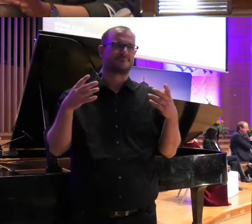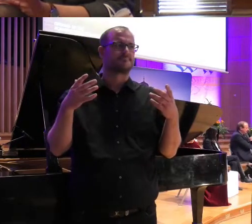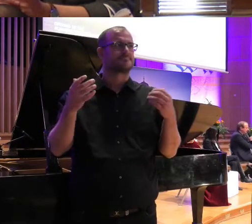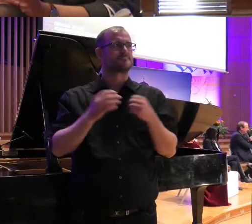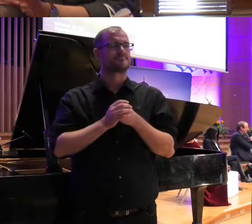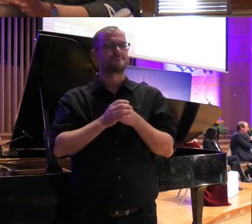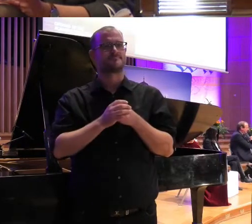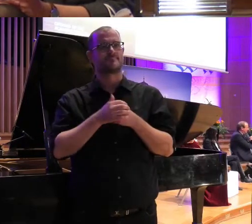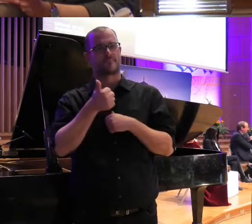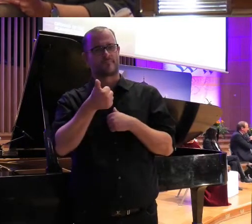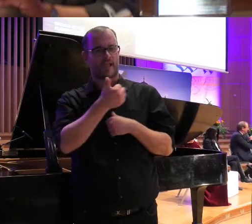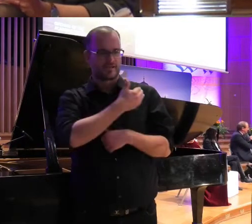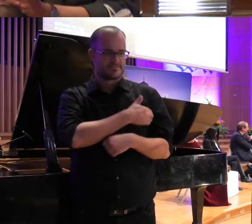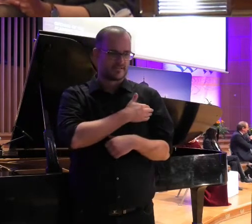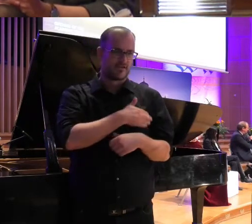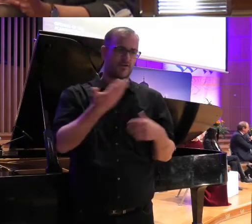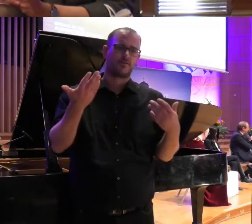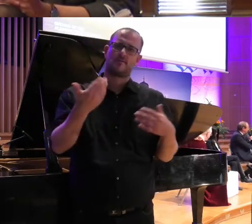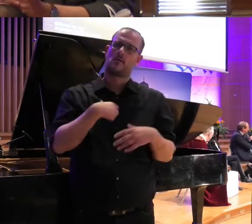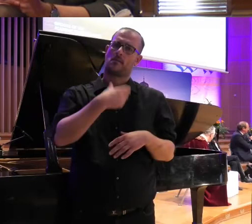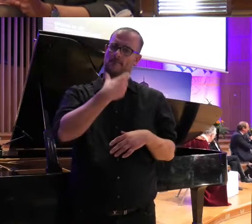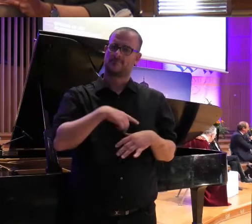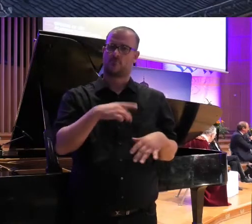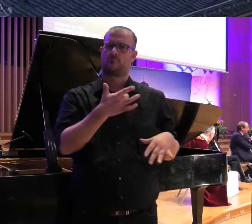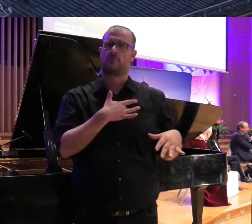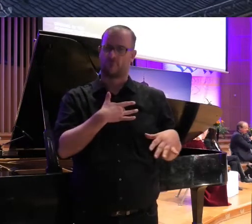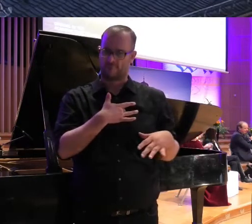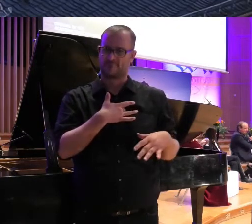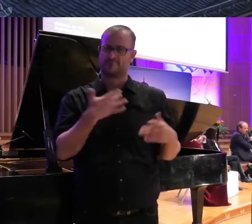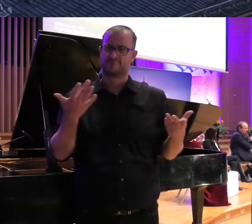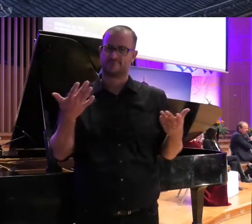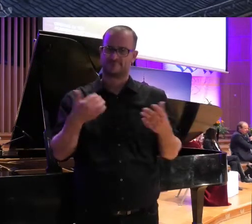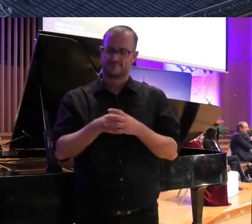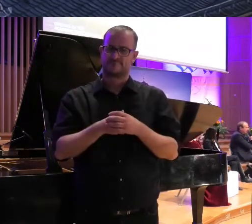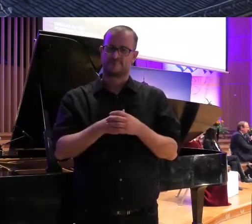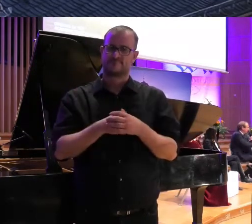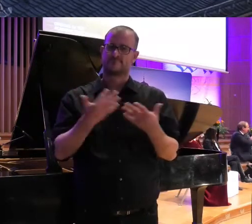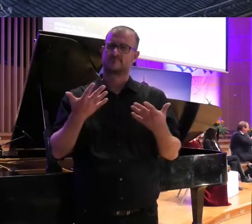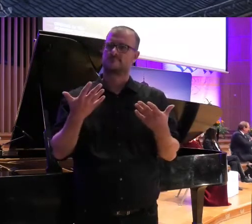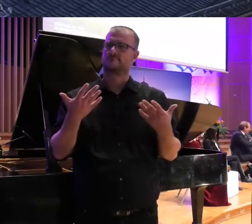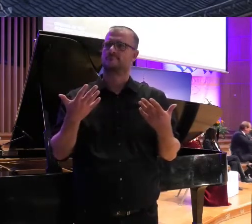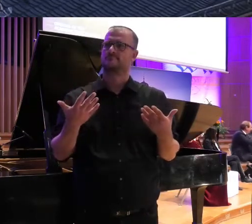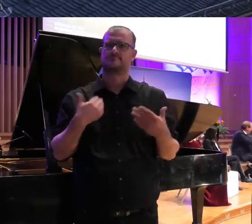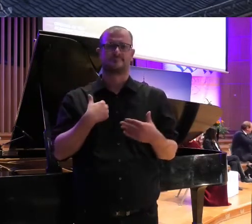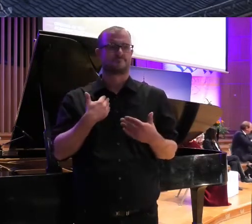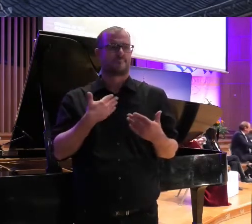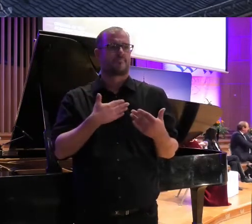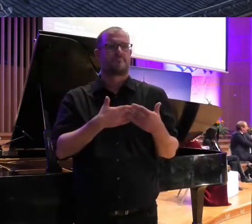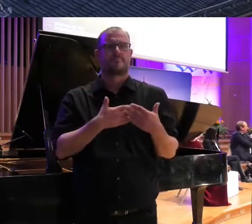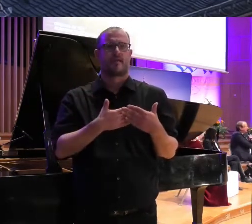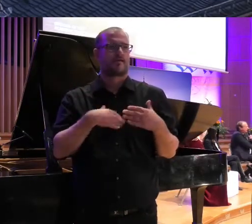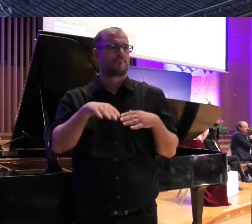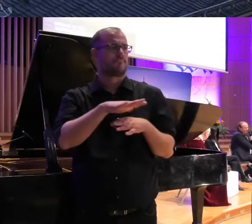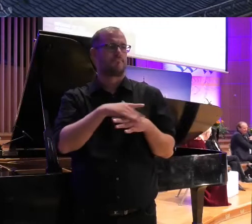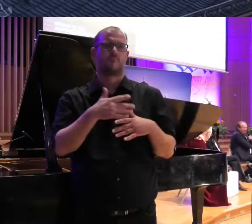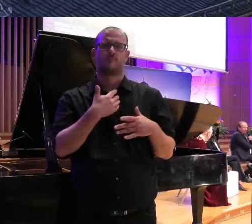teilen. Einerseits eine persönliche Betroffenheit, wenn man sozusagen in der Nähe und